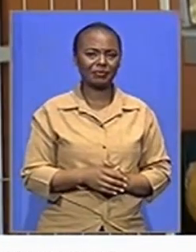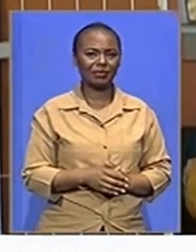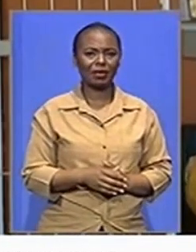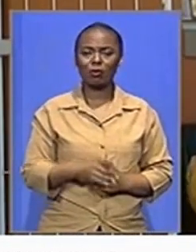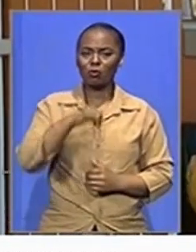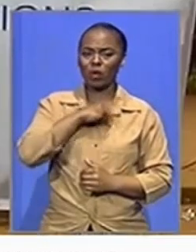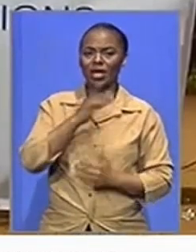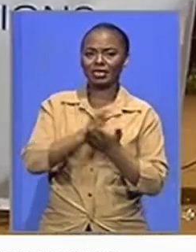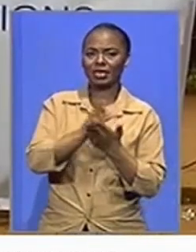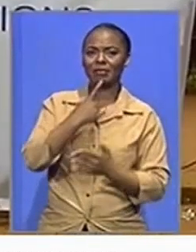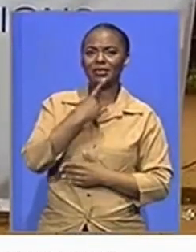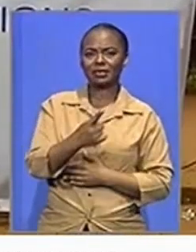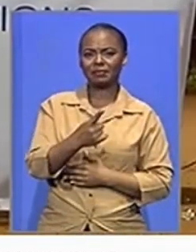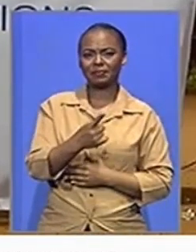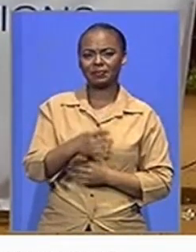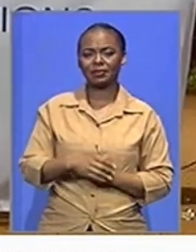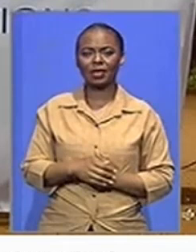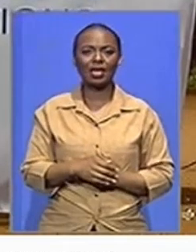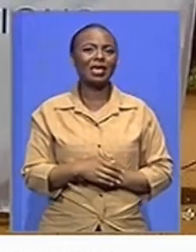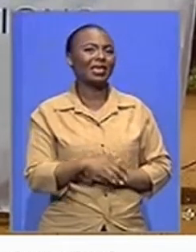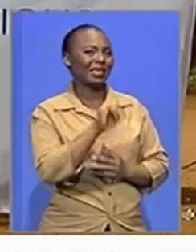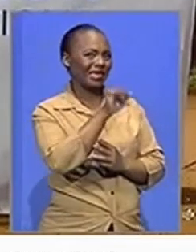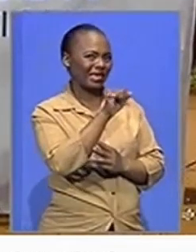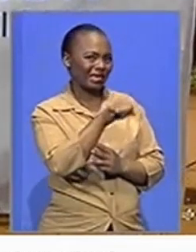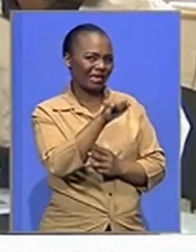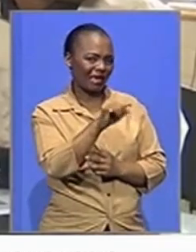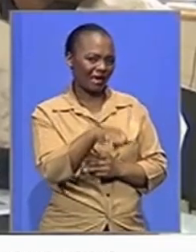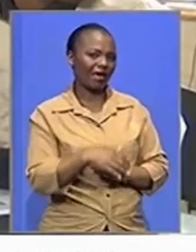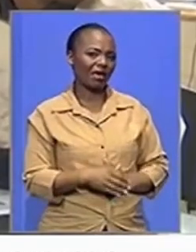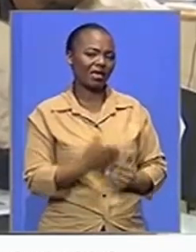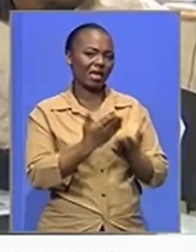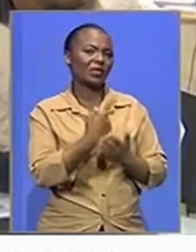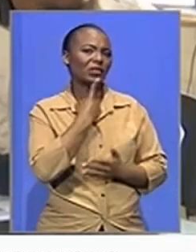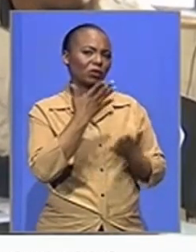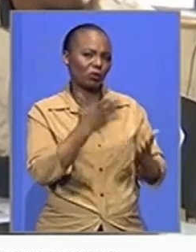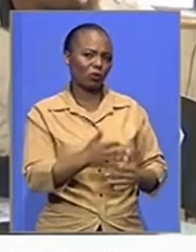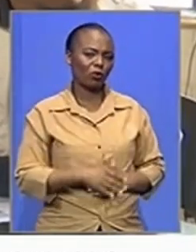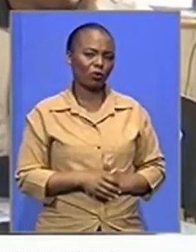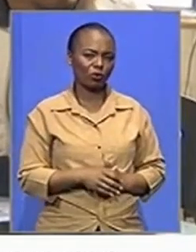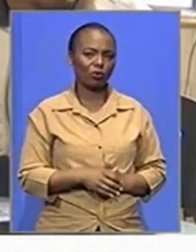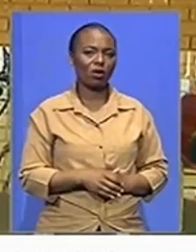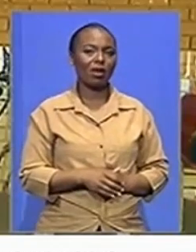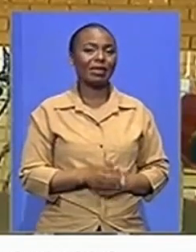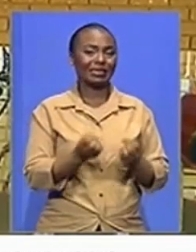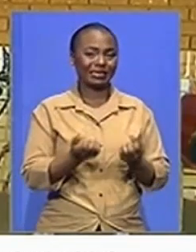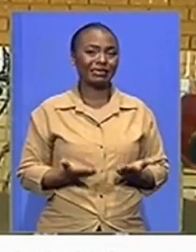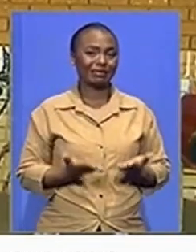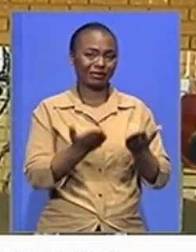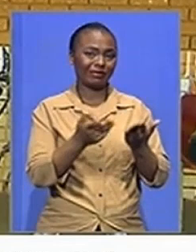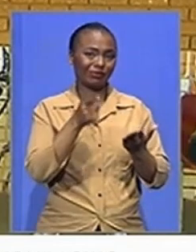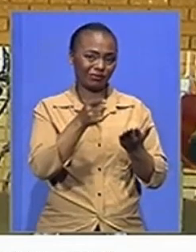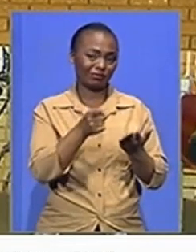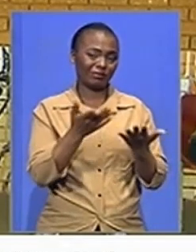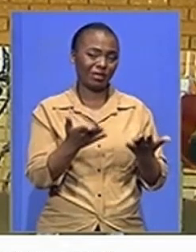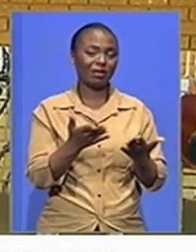Fa ba bangwe ba re re ka tshofela jwalo gore taba ya ditirelo ke yona e tsamayang ko